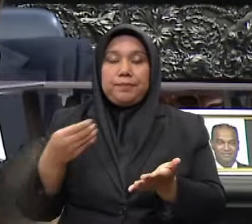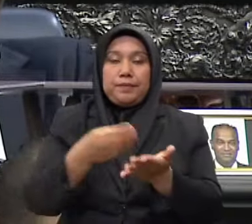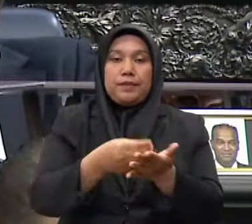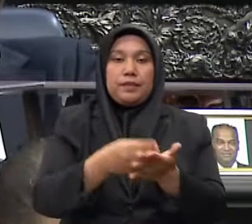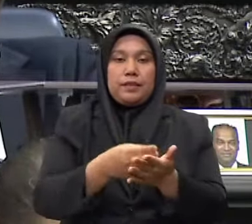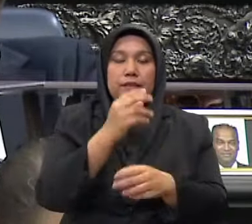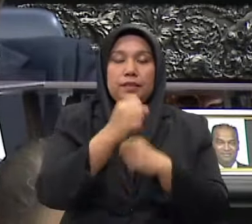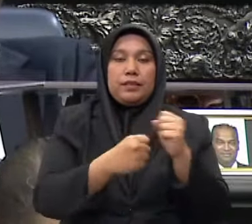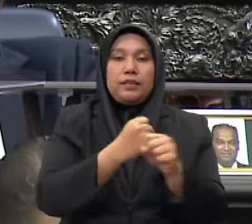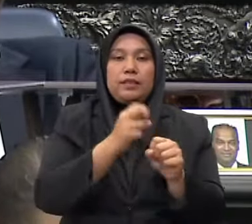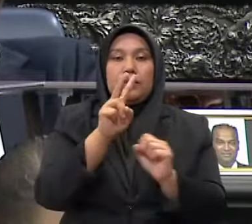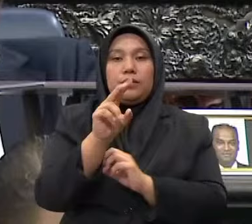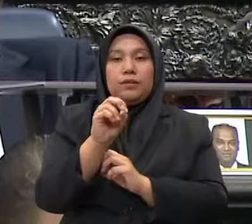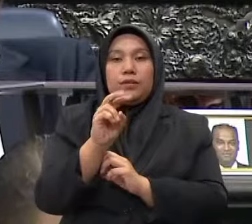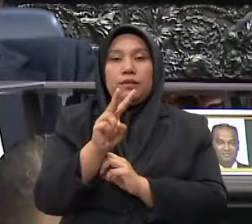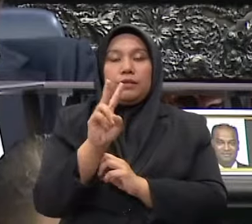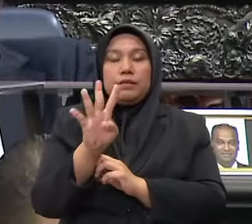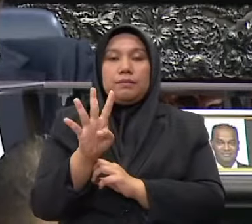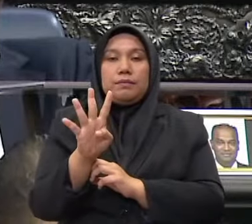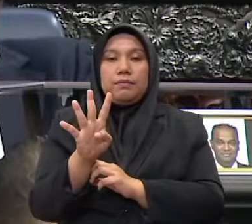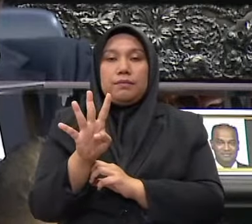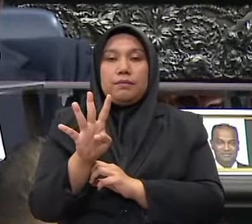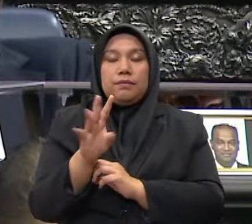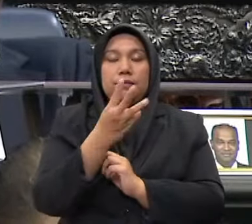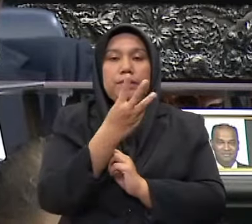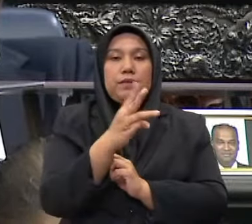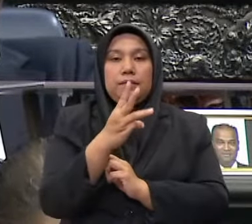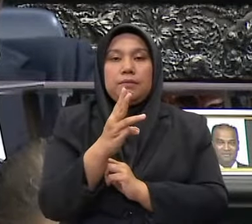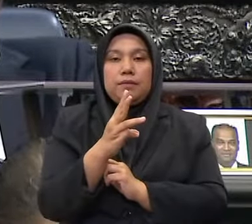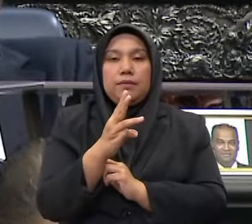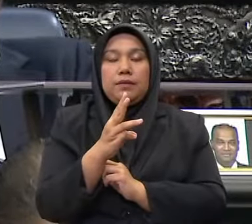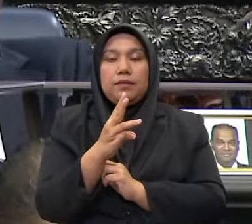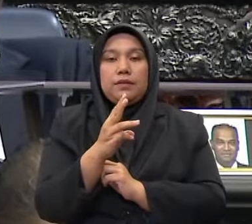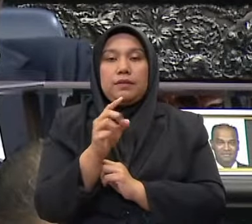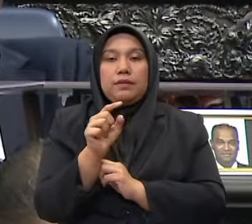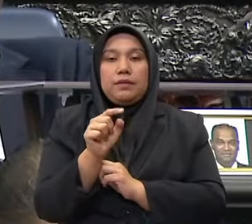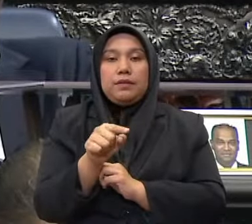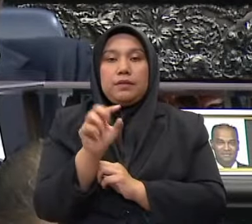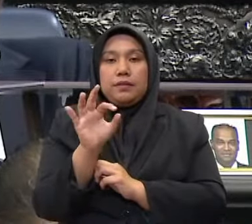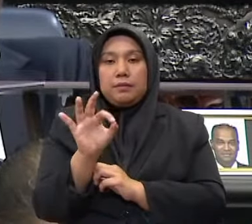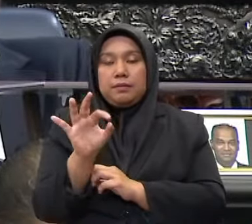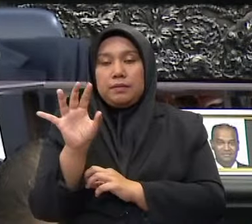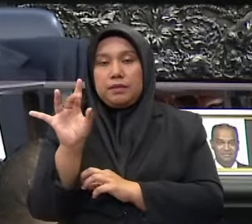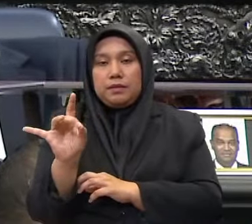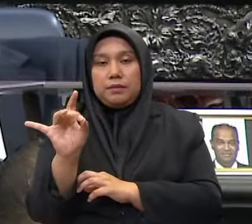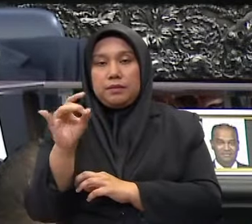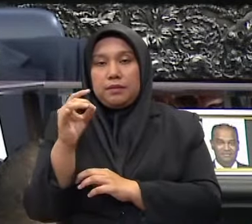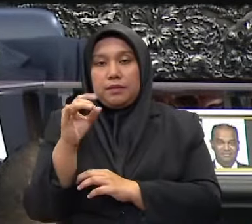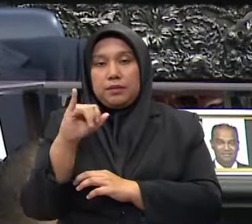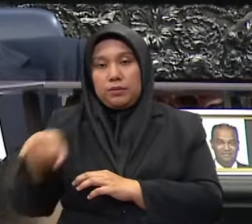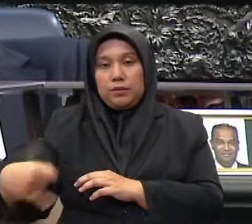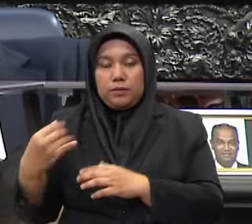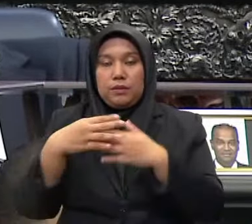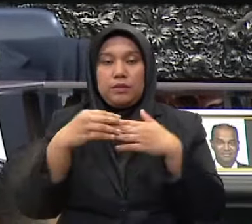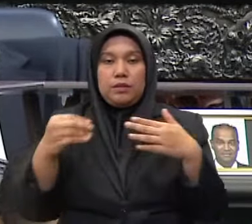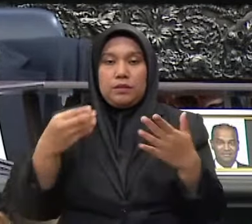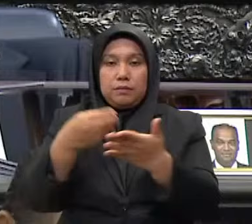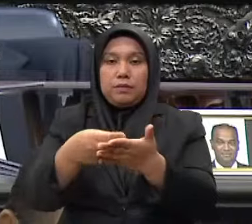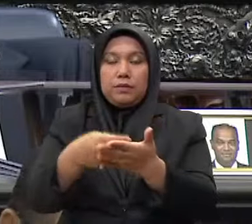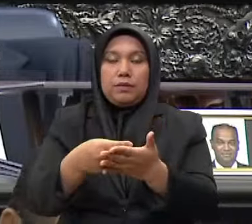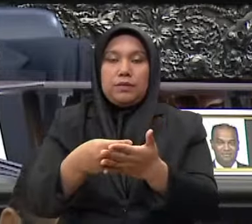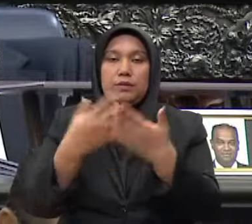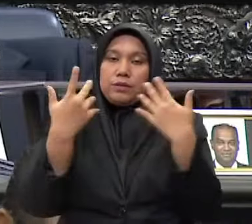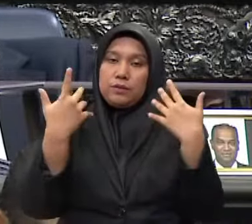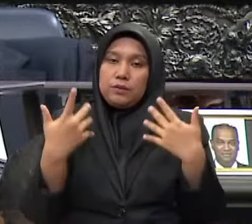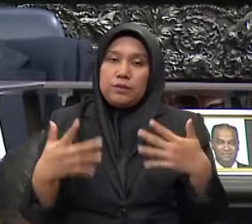tahun 2024 pula sebanyak 161.98 juta peruntukan telah pun